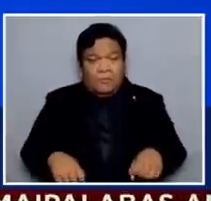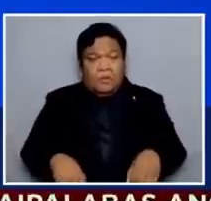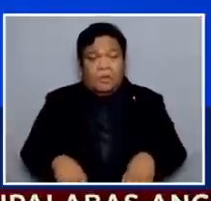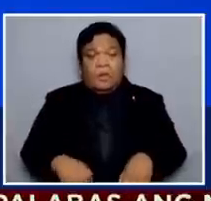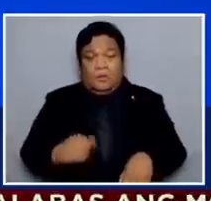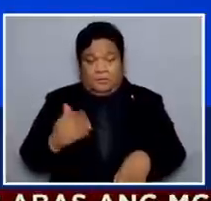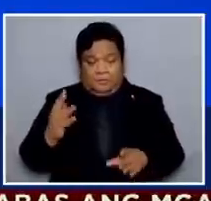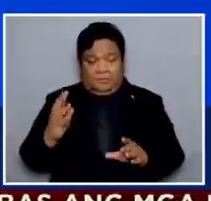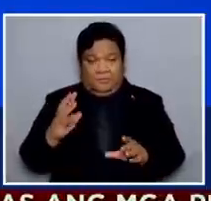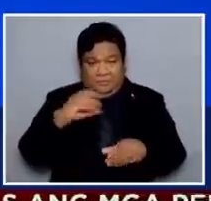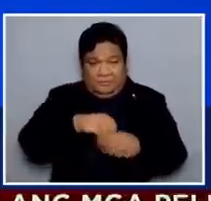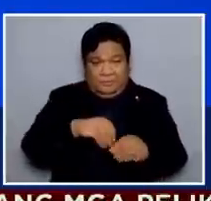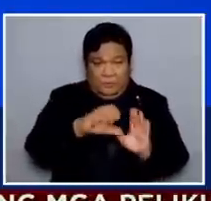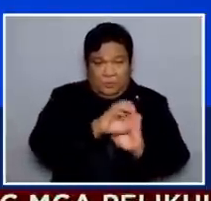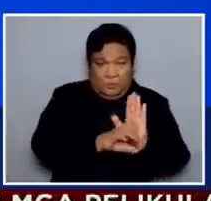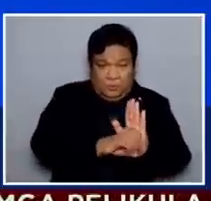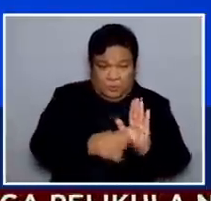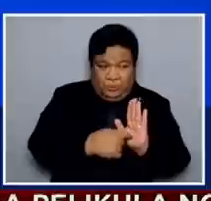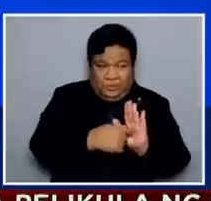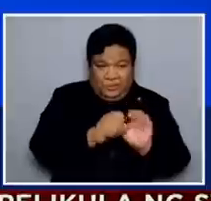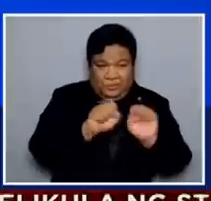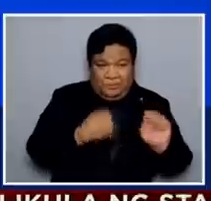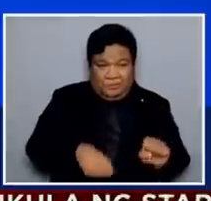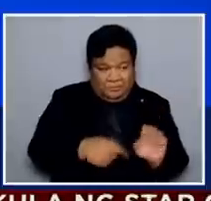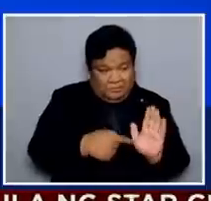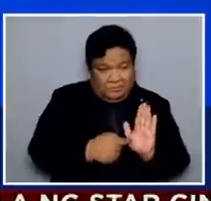Constitution, eh wala talagang,